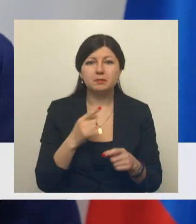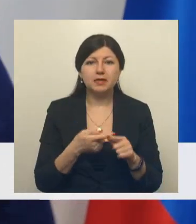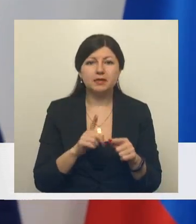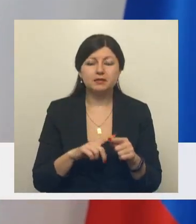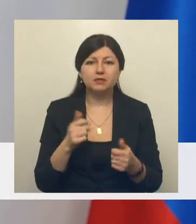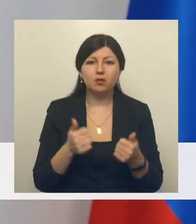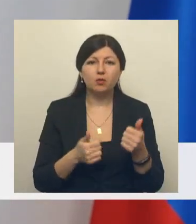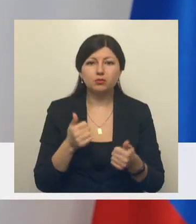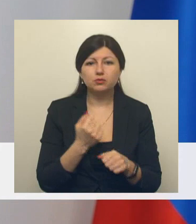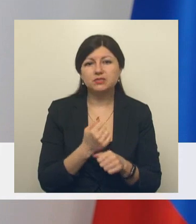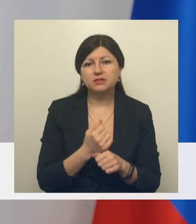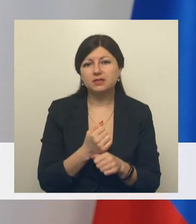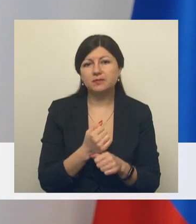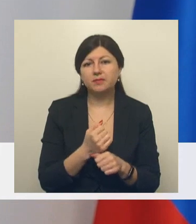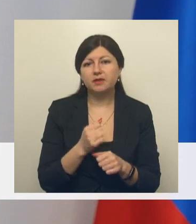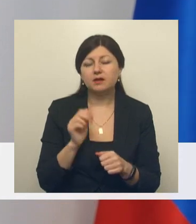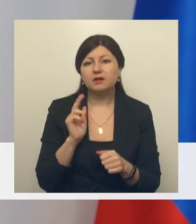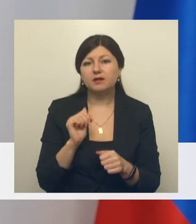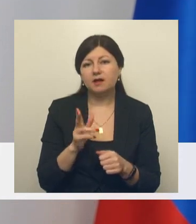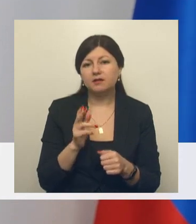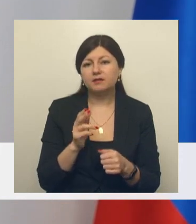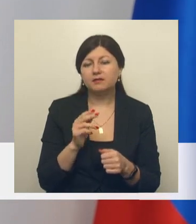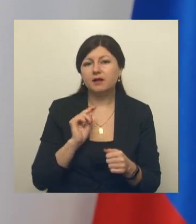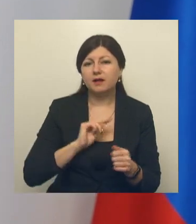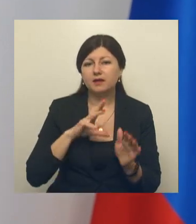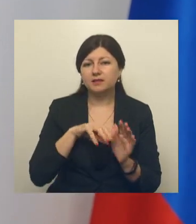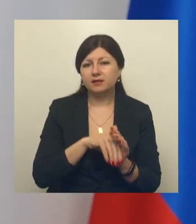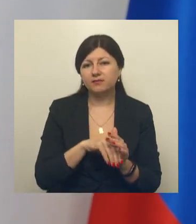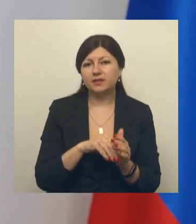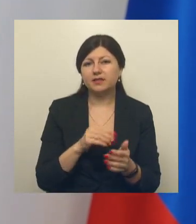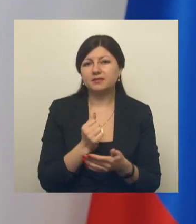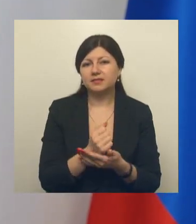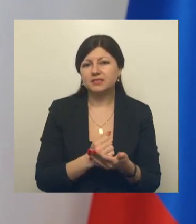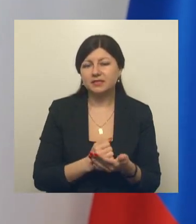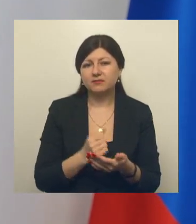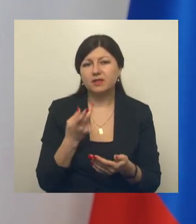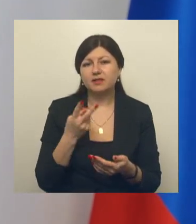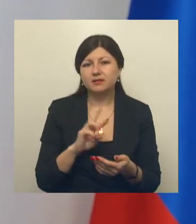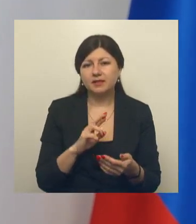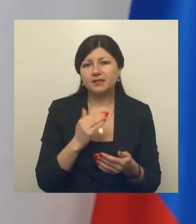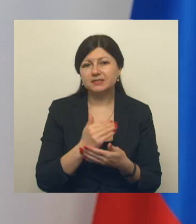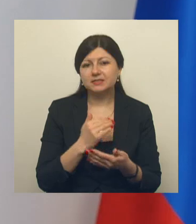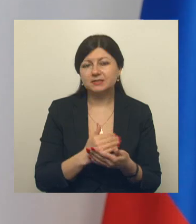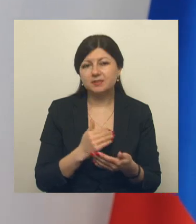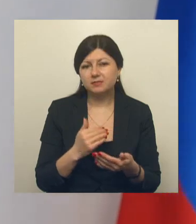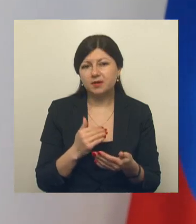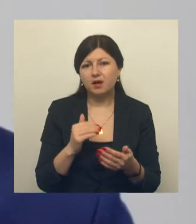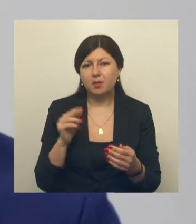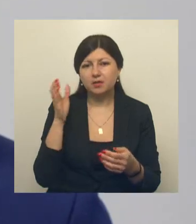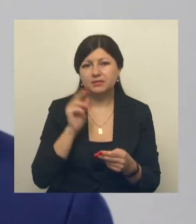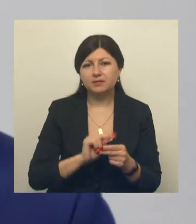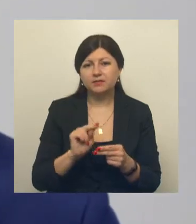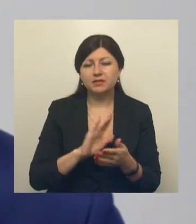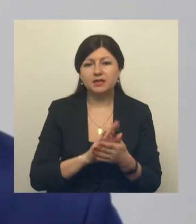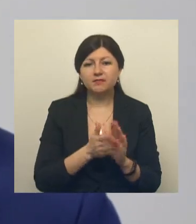конкурс делаем как кадровый резерв для системы образования. Договорились с Алексеем Геннадьевичем Комиссаровым,